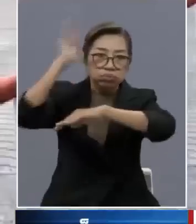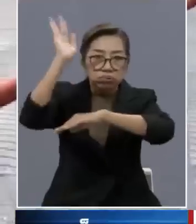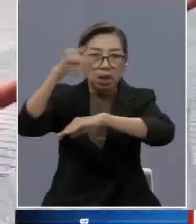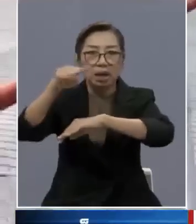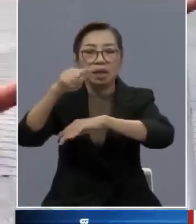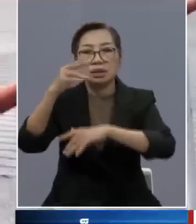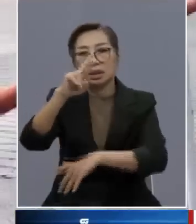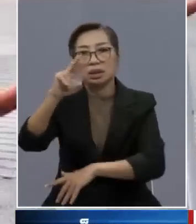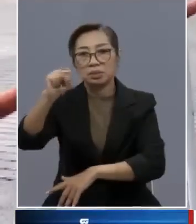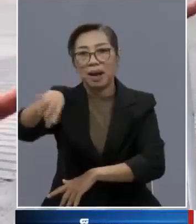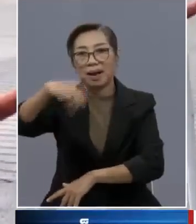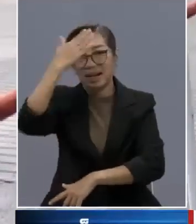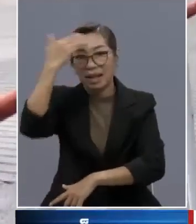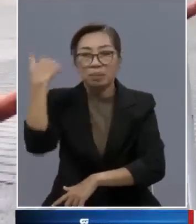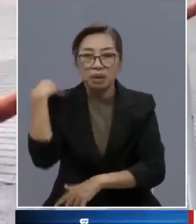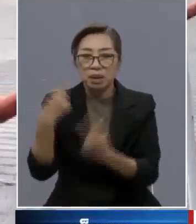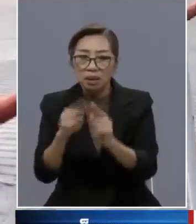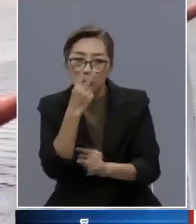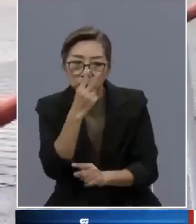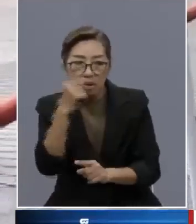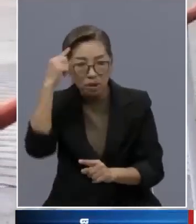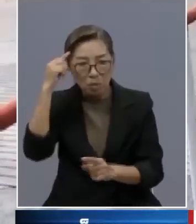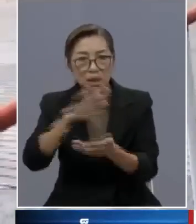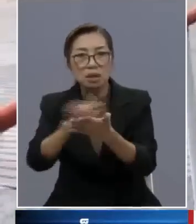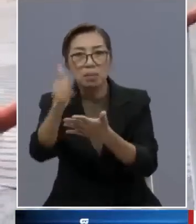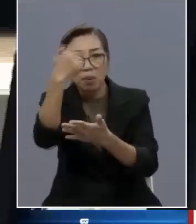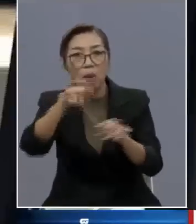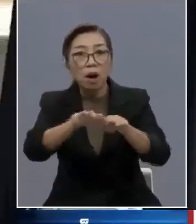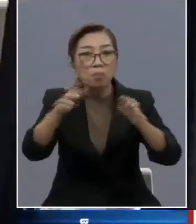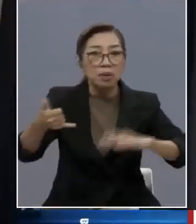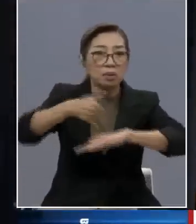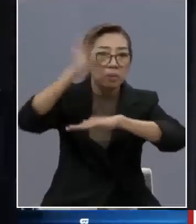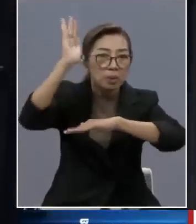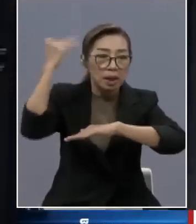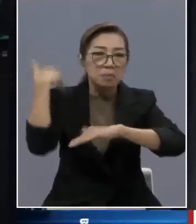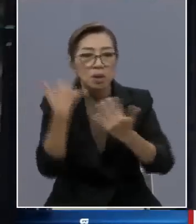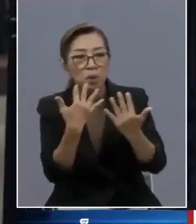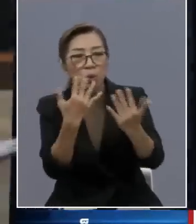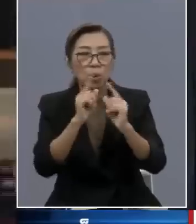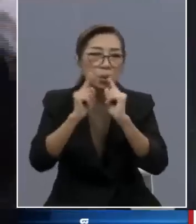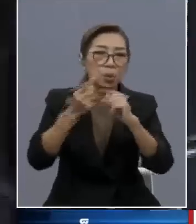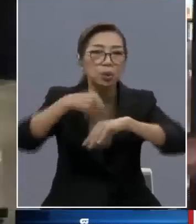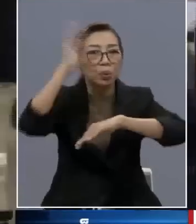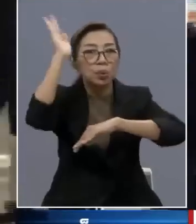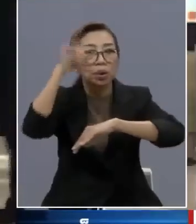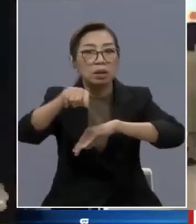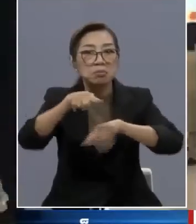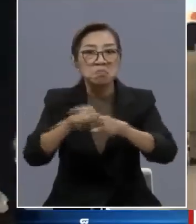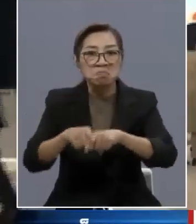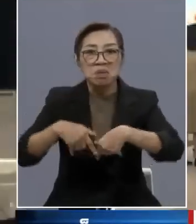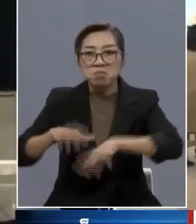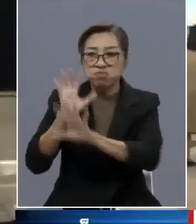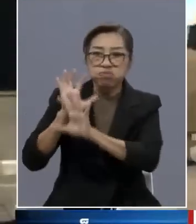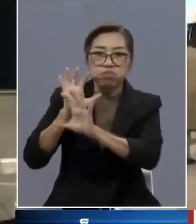จะมีความวุ่นวายหรือว่าปะทะกันเนื่องจากเขาจัดเวทีแล้วก็มีการพูดคุยอภิปรายกันบนเวทีไม่ได้ลงถ